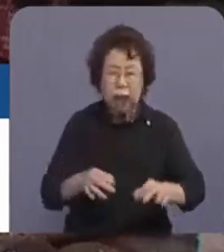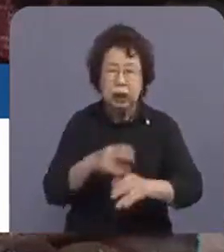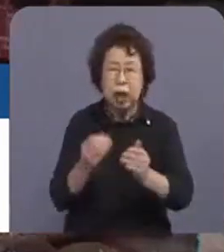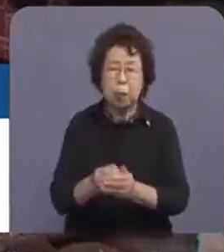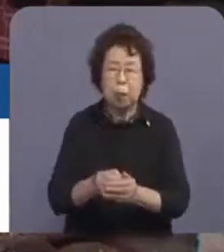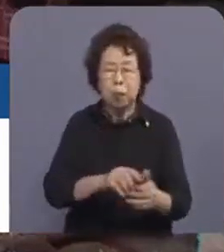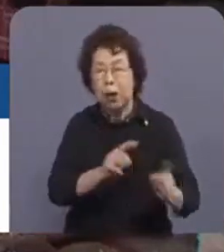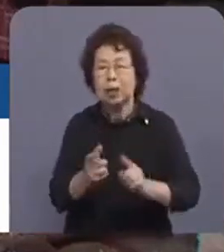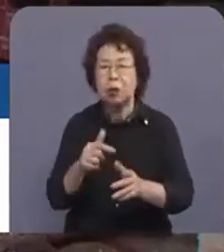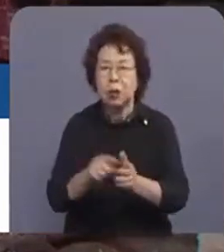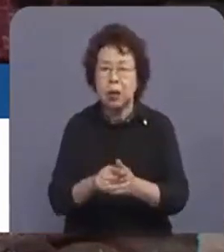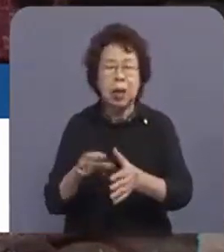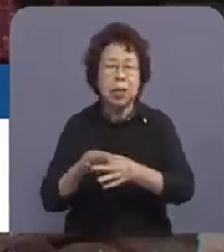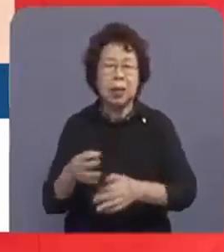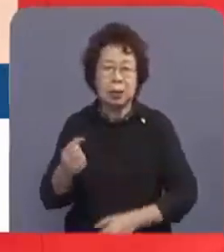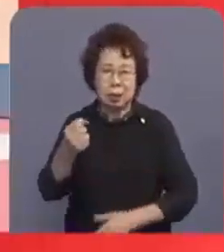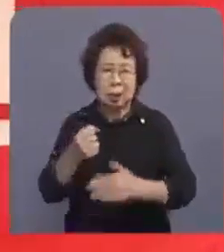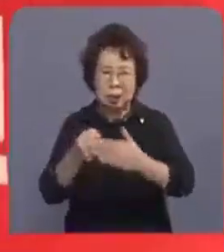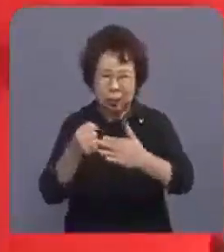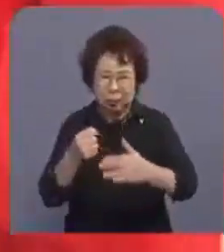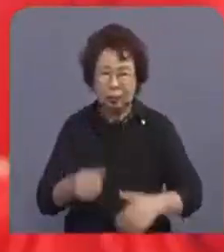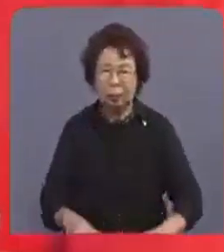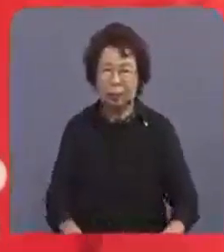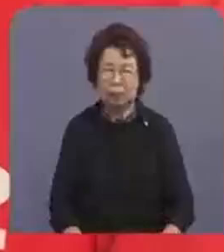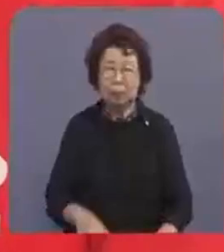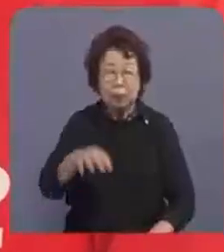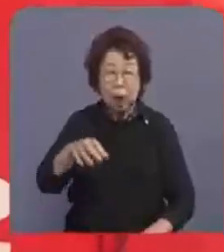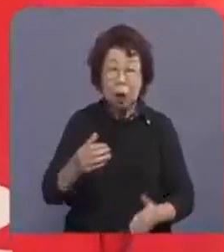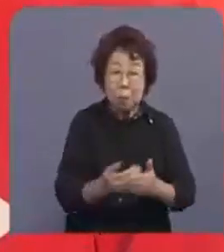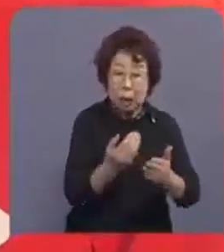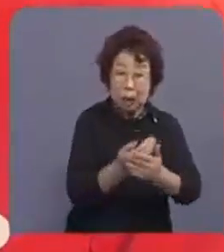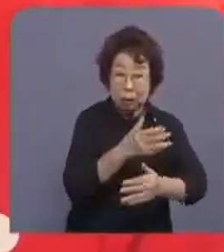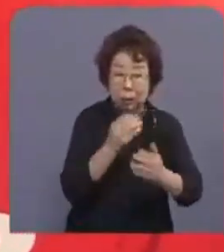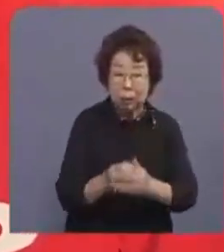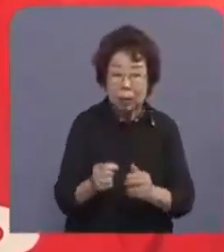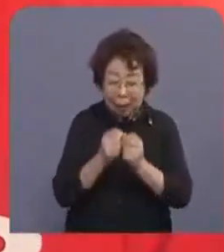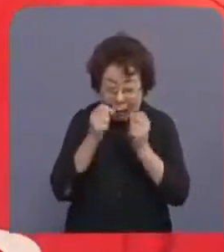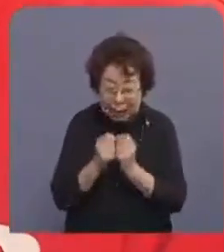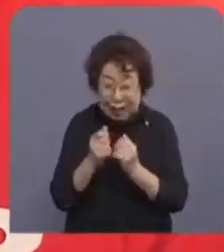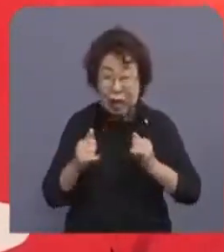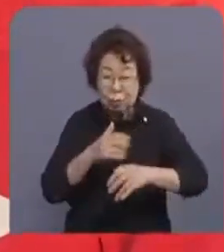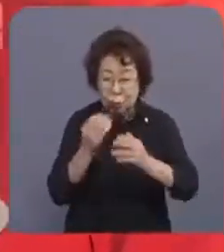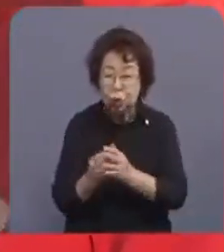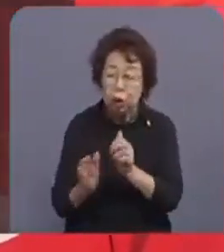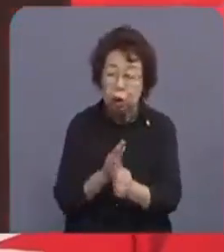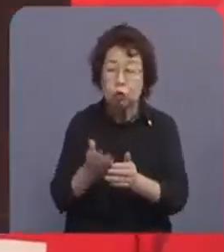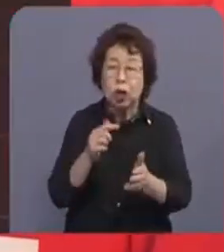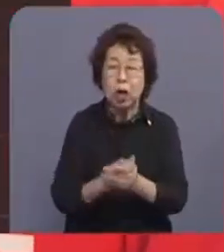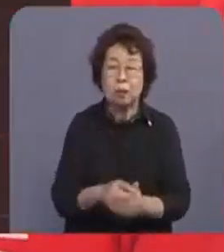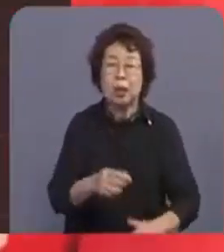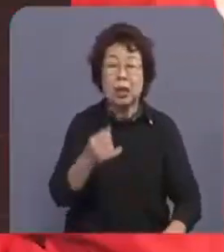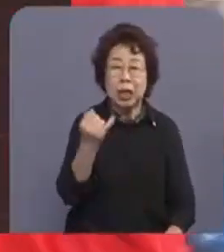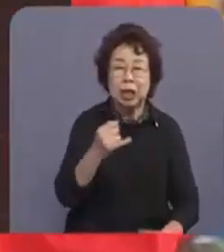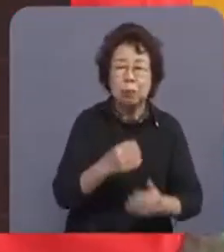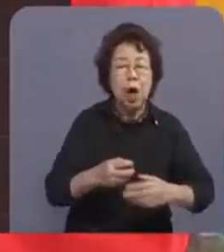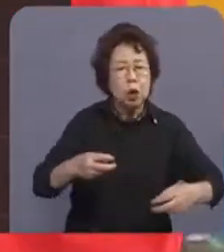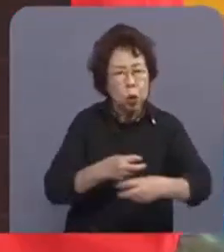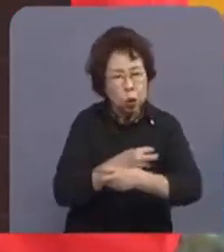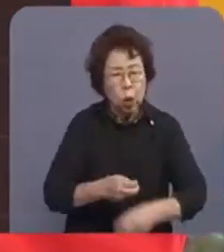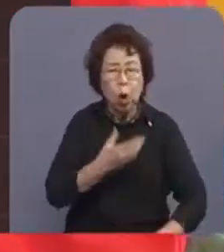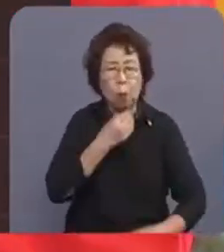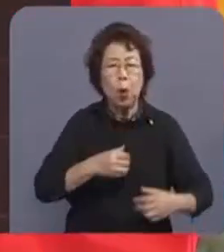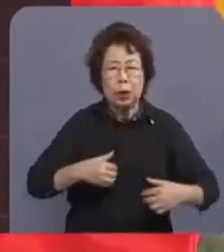상권 활성화하고도 이어지기 때문에 지역 발전 등 민생과 관련해선 김경지 후보가 교통과